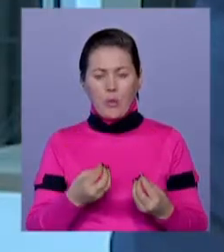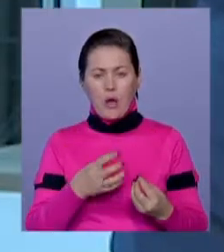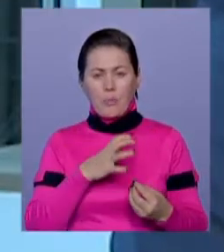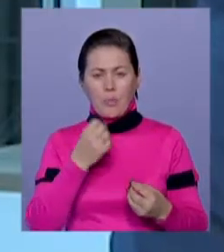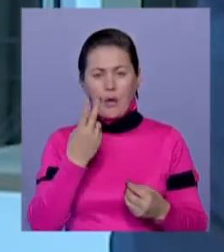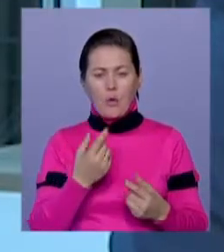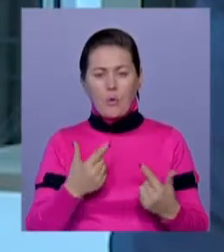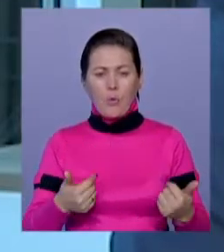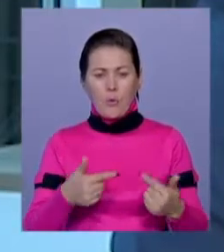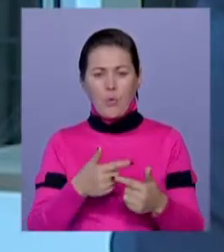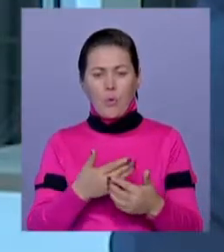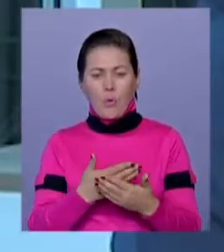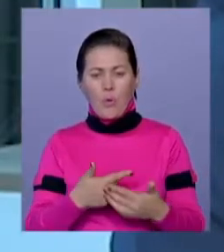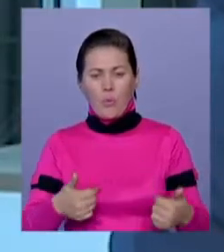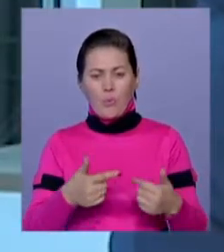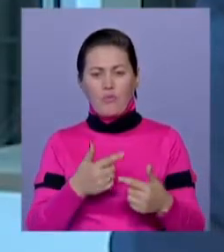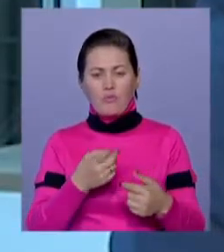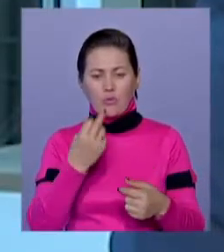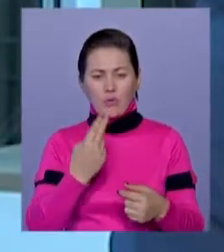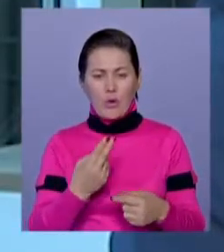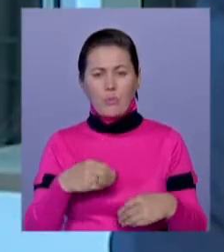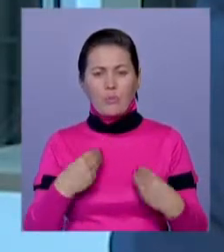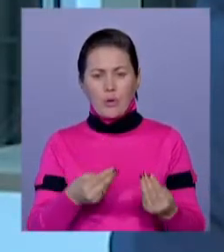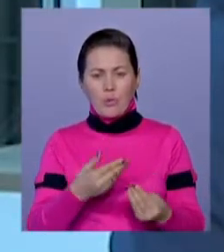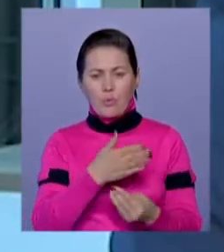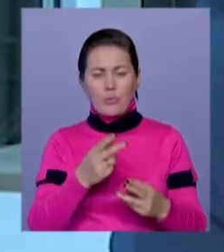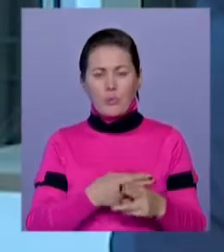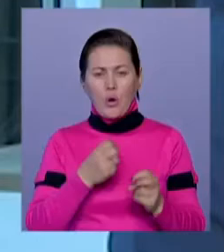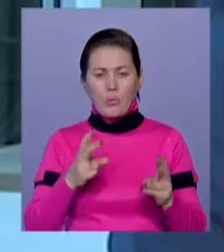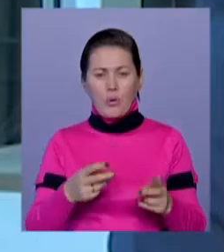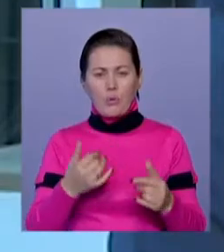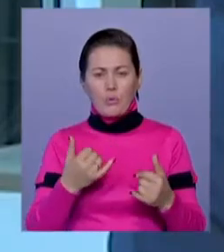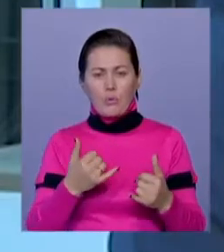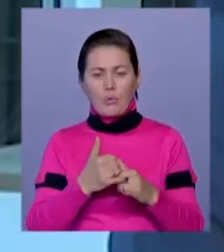акционерлік қоғамға осы функцияларды бере отырып, олардың қауіпсіздікті одан әрі